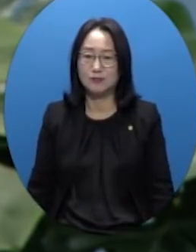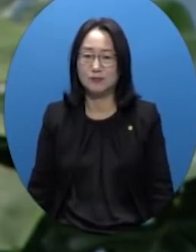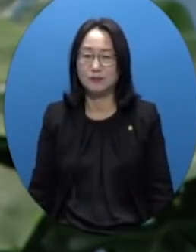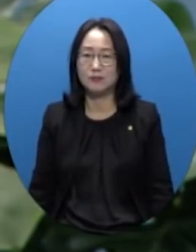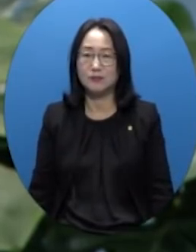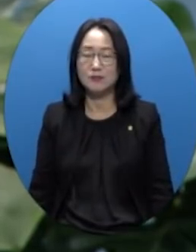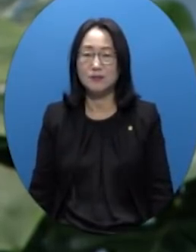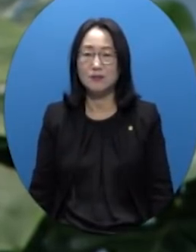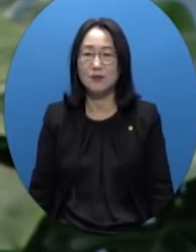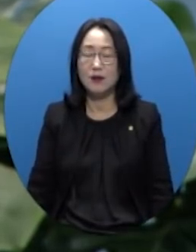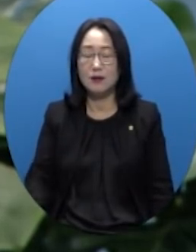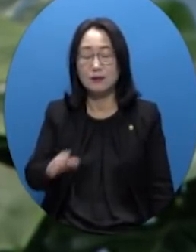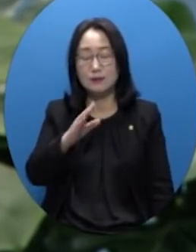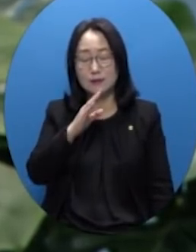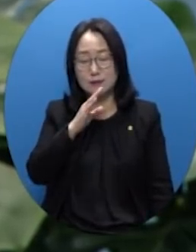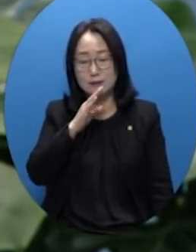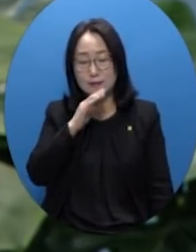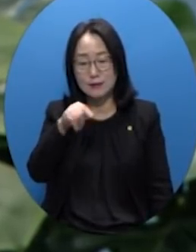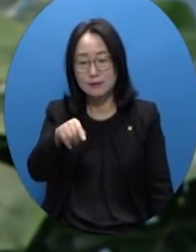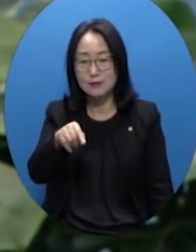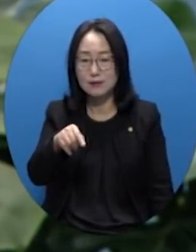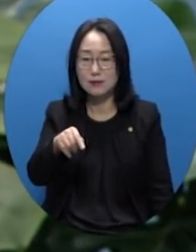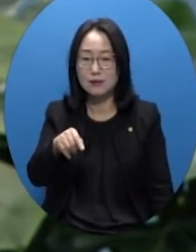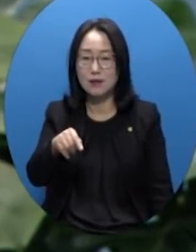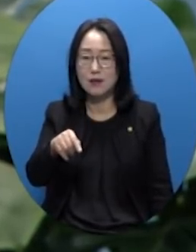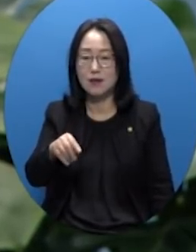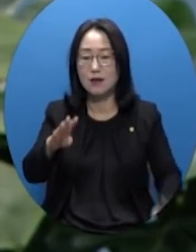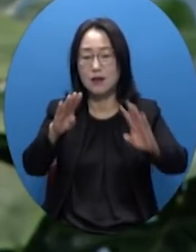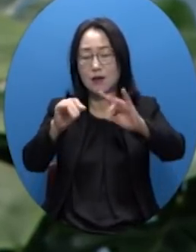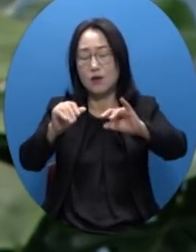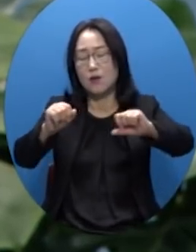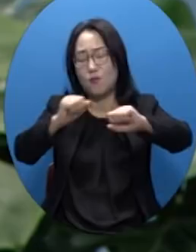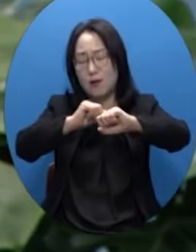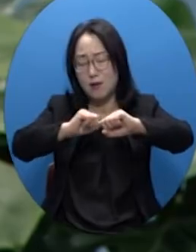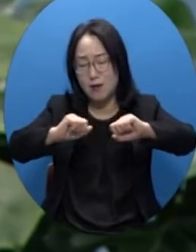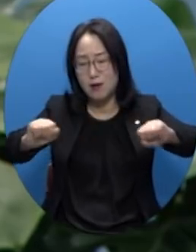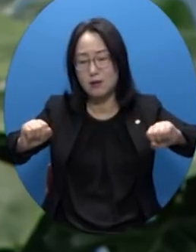저들이 이 초반 5 광야에서